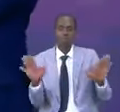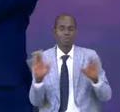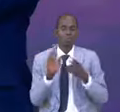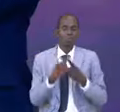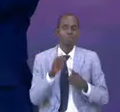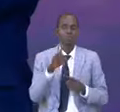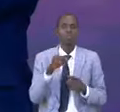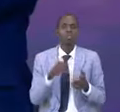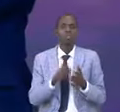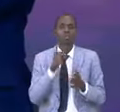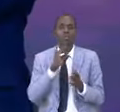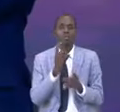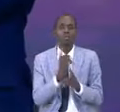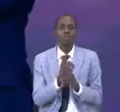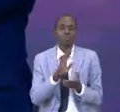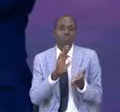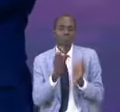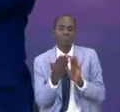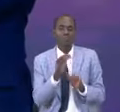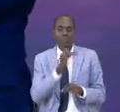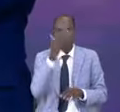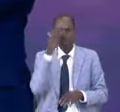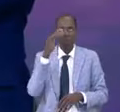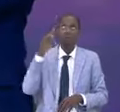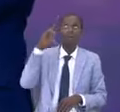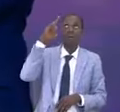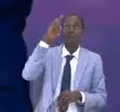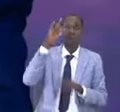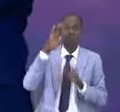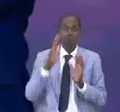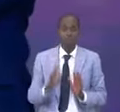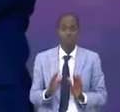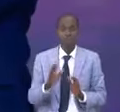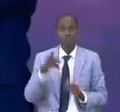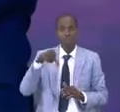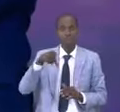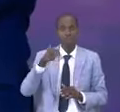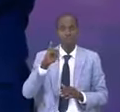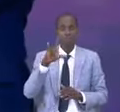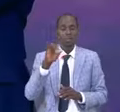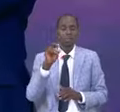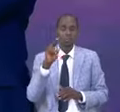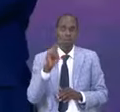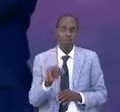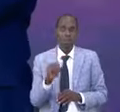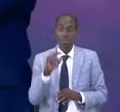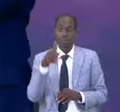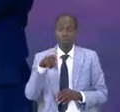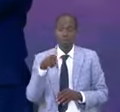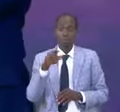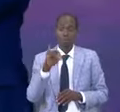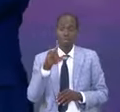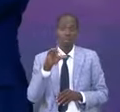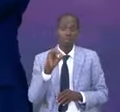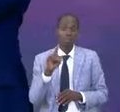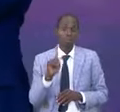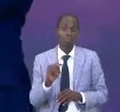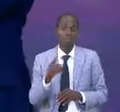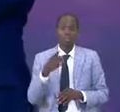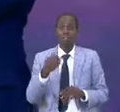10 comme un pilote qui fait voler l'avion plus il monte en altitude